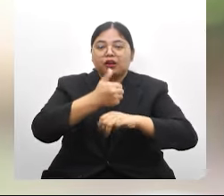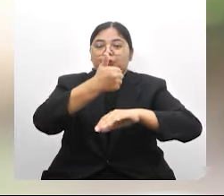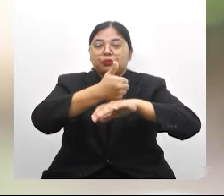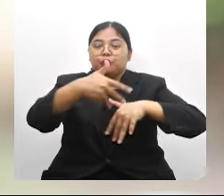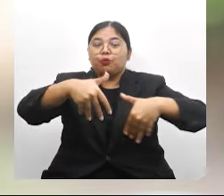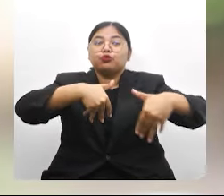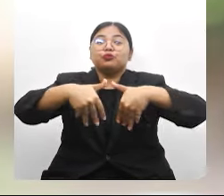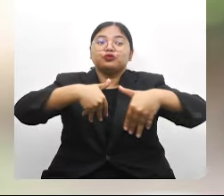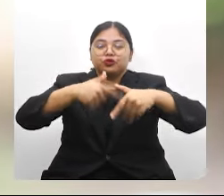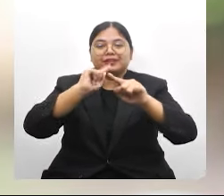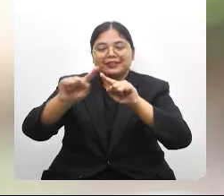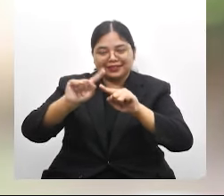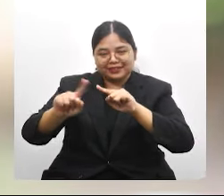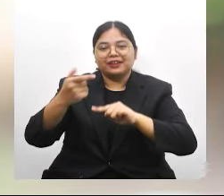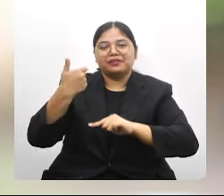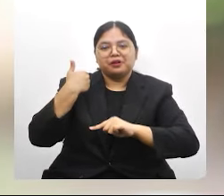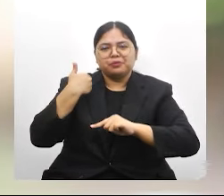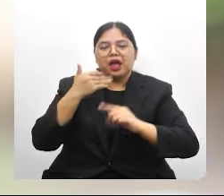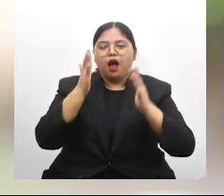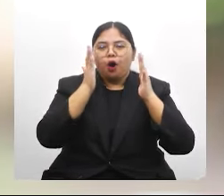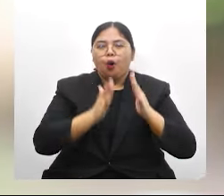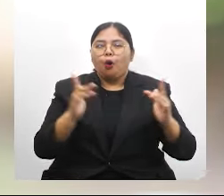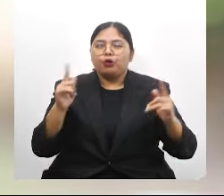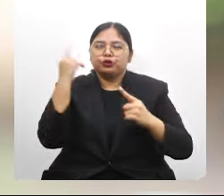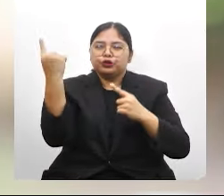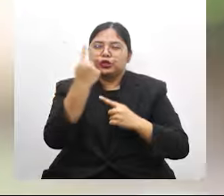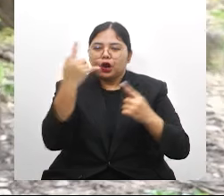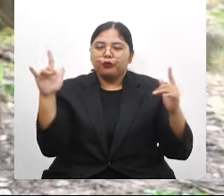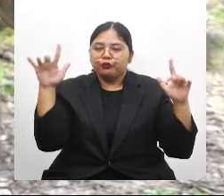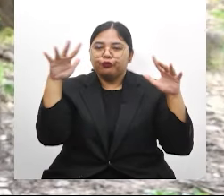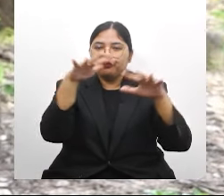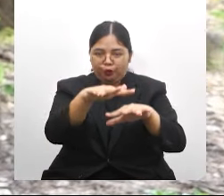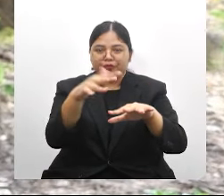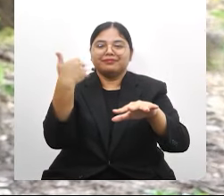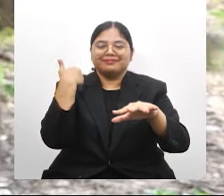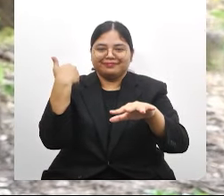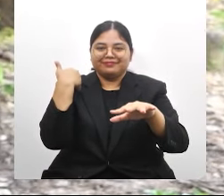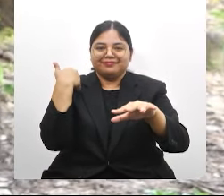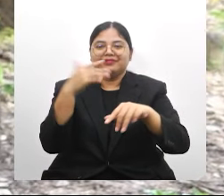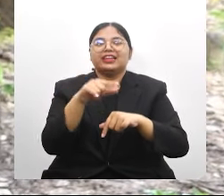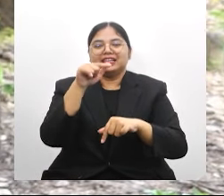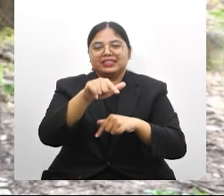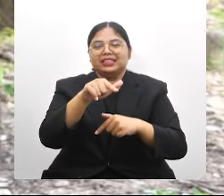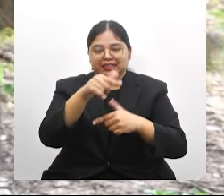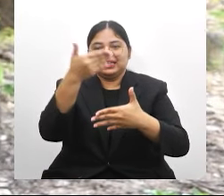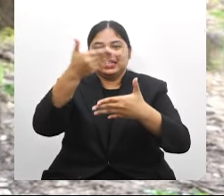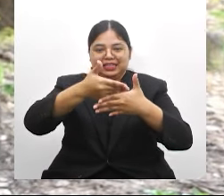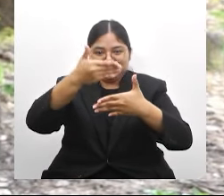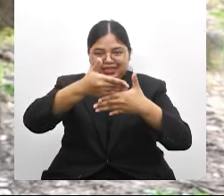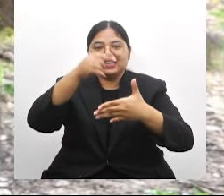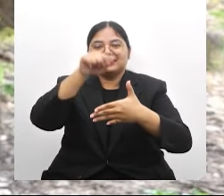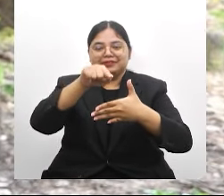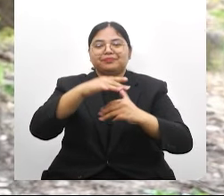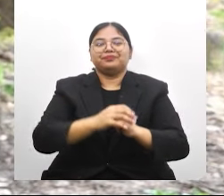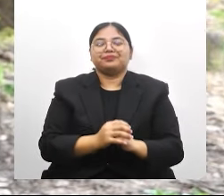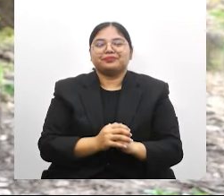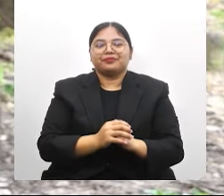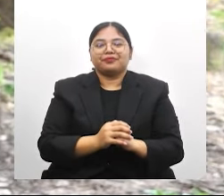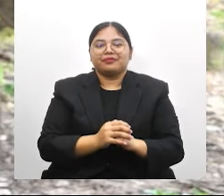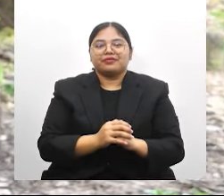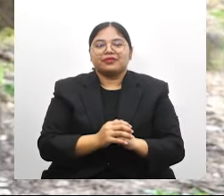จะเห็นว่าเ่อจะมีนักท่องเที่ยวที่เข้ามาในพื้นที่เ่อตำบลเขาพังหรือว่าเขื่อนจพภาในพื้นที่เนี่ยเ่อ